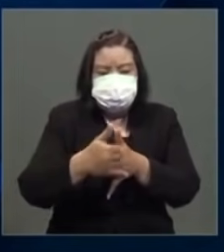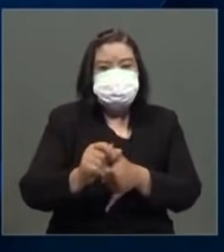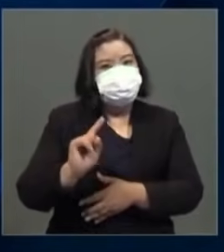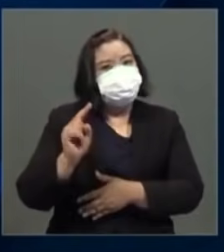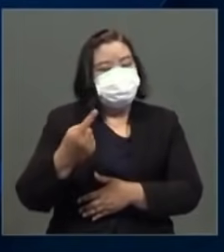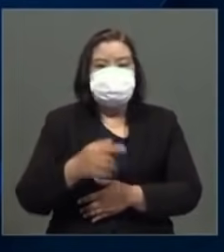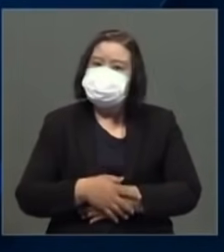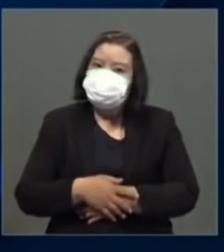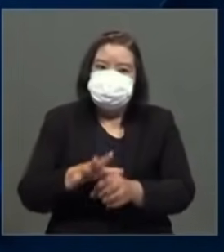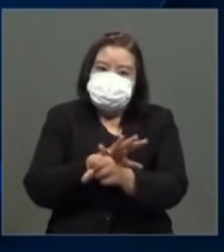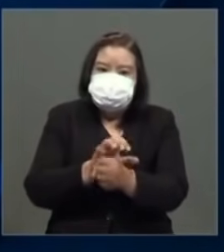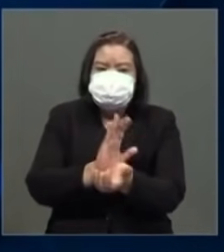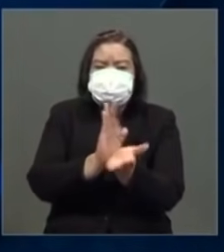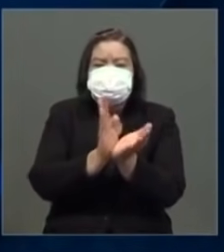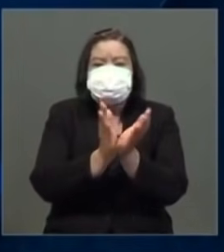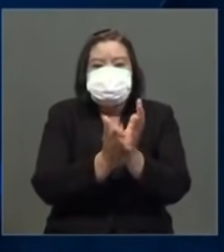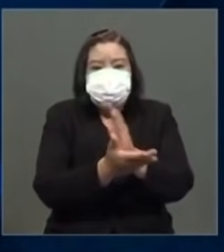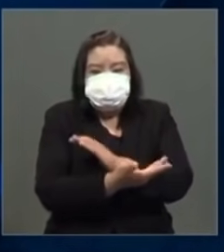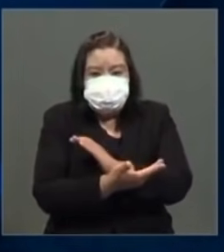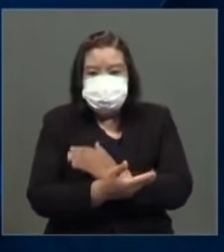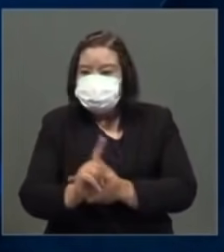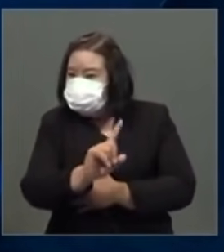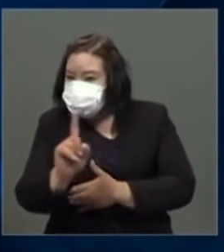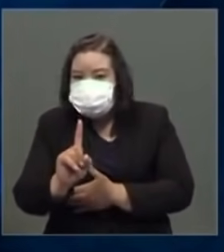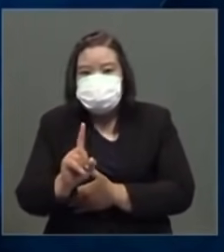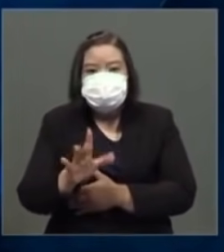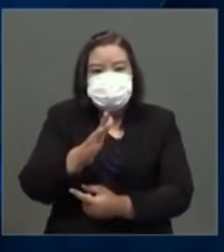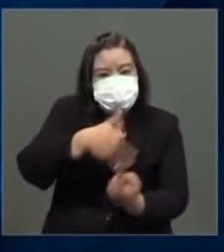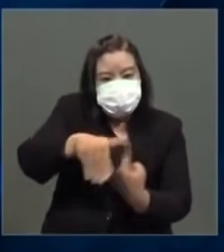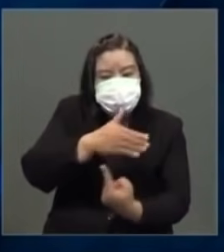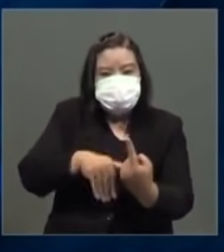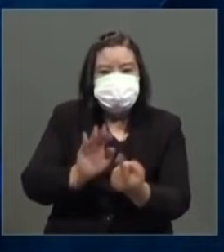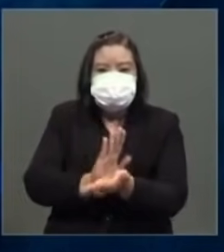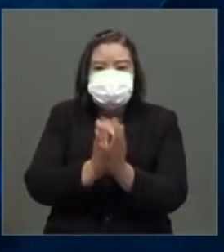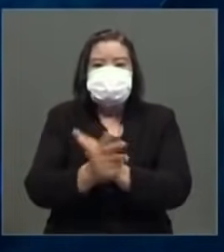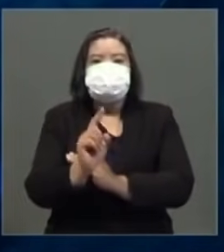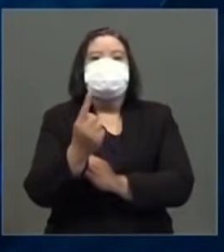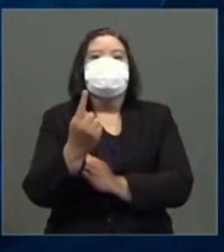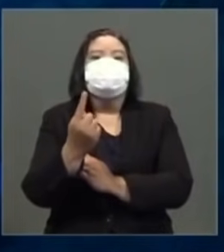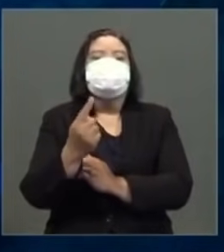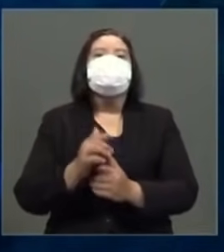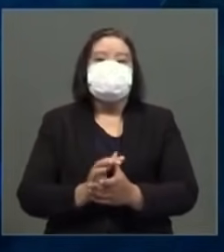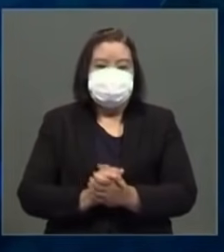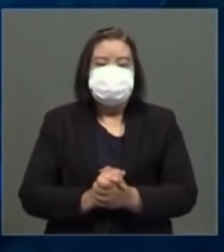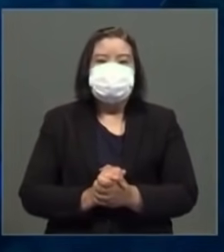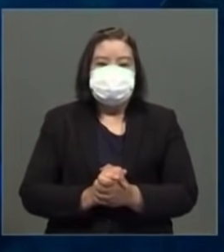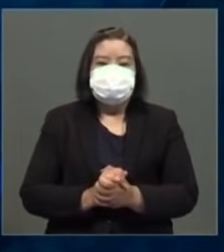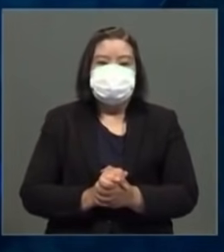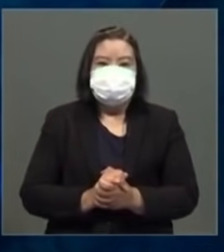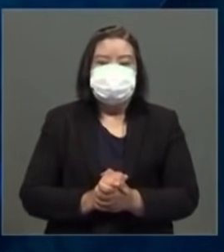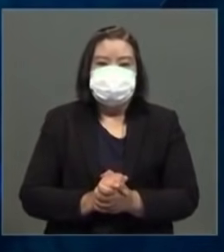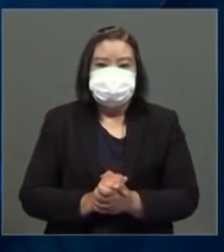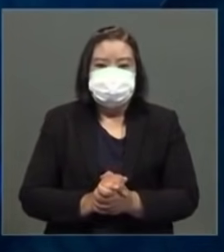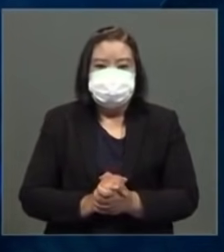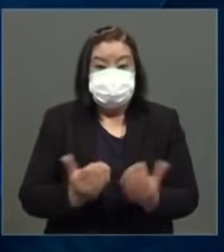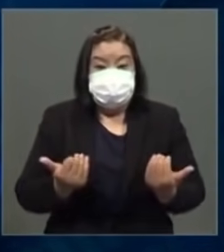การปรับตัวไปกับสถานที่ที่เข้ามานะครับในประเทศต่างๆนะครับไปดูครับ